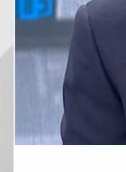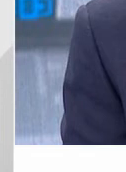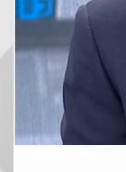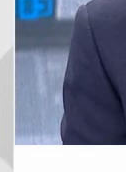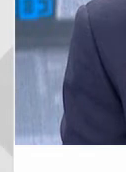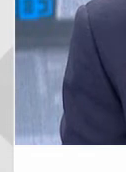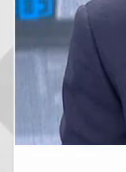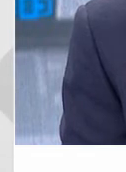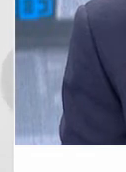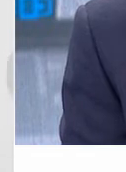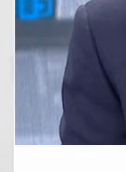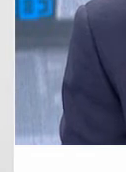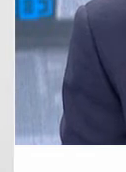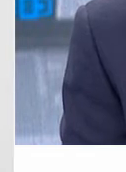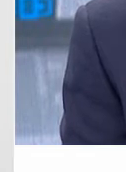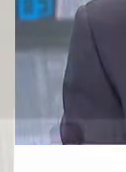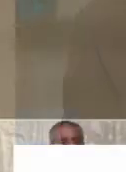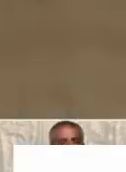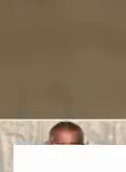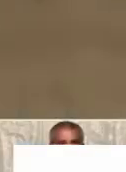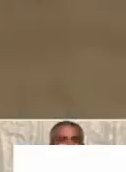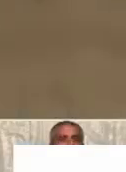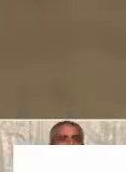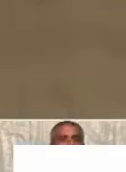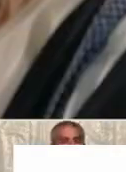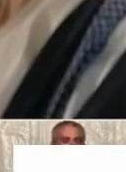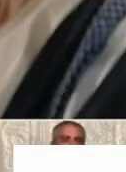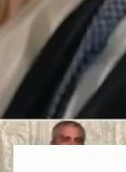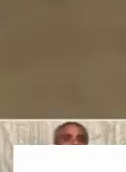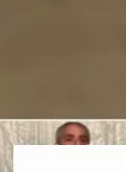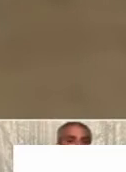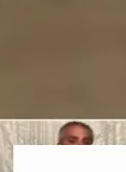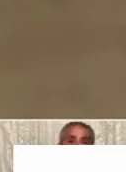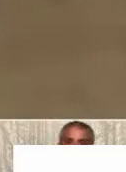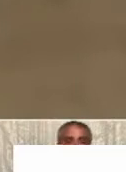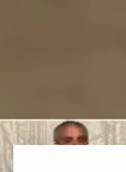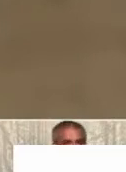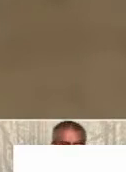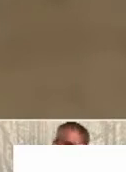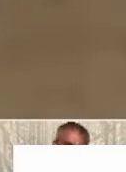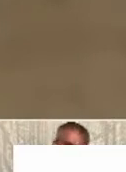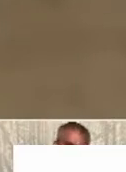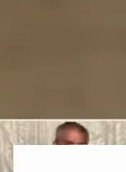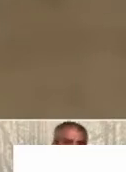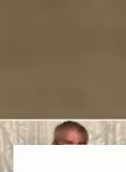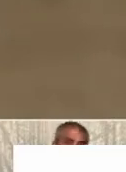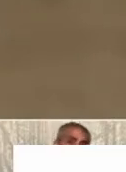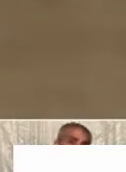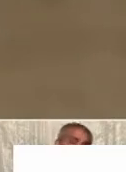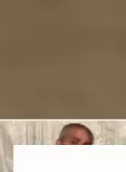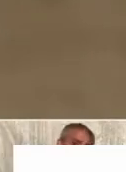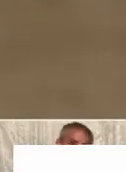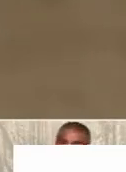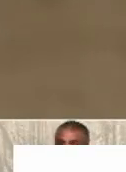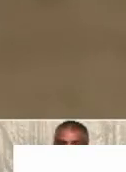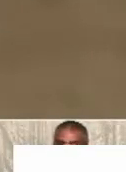המהותית, עם האופן שבו הוא יציג את הדברים, היא שהיא פשוט חוטאת לאופן שבו מדינה חילונית מודרנית